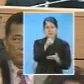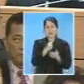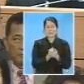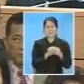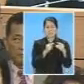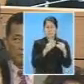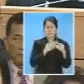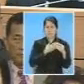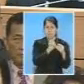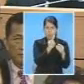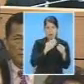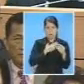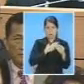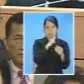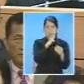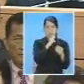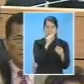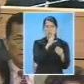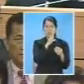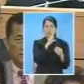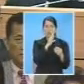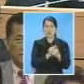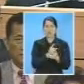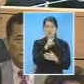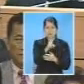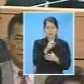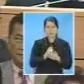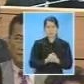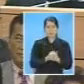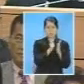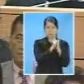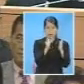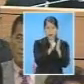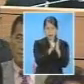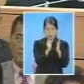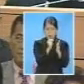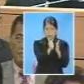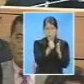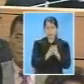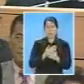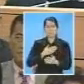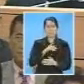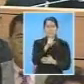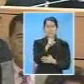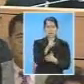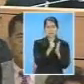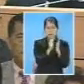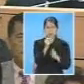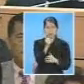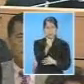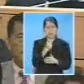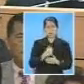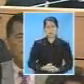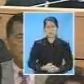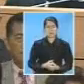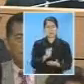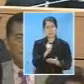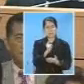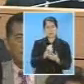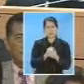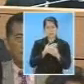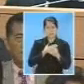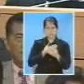จนั้นนายสิริโชคกล้าหรือไม่ที่จะลาออกเหมือนกับผมถามเท่านี้แล้วครับไม่มีสิ่งใดๆเลยที่จะเคลือบแฝ